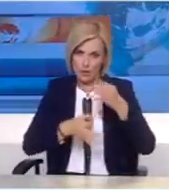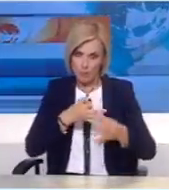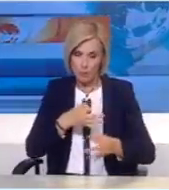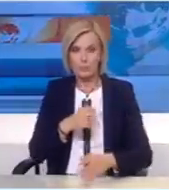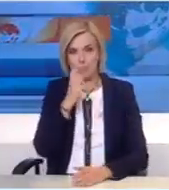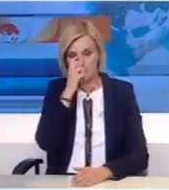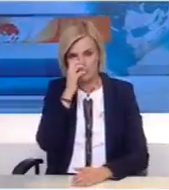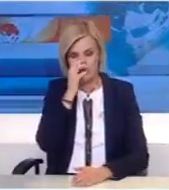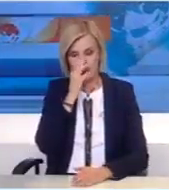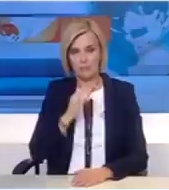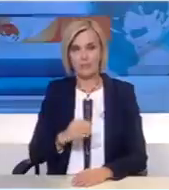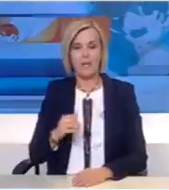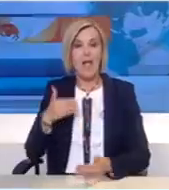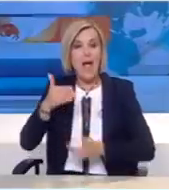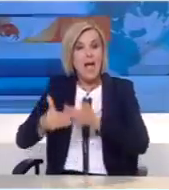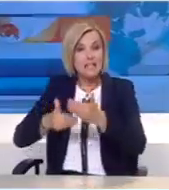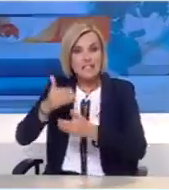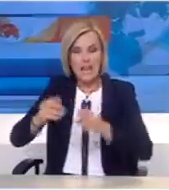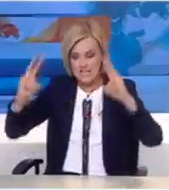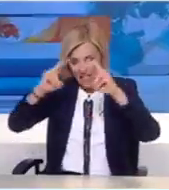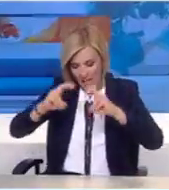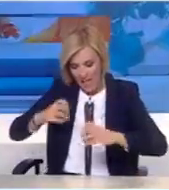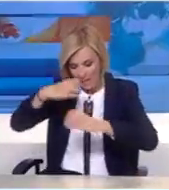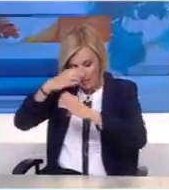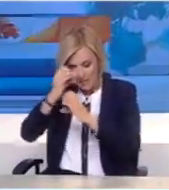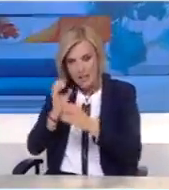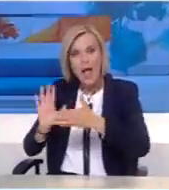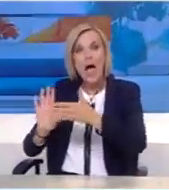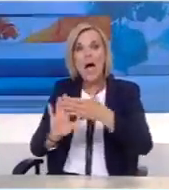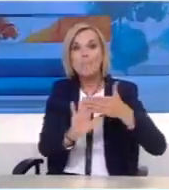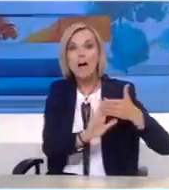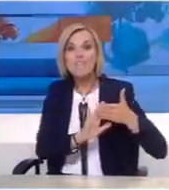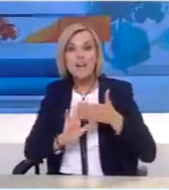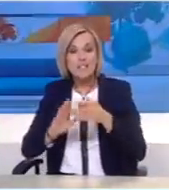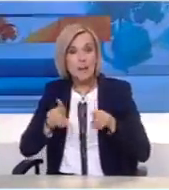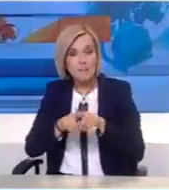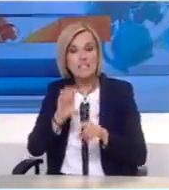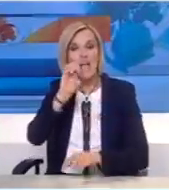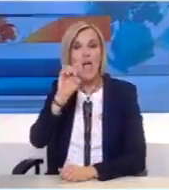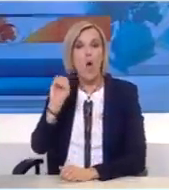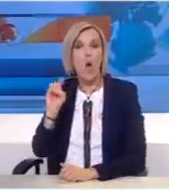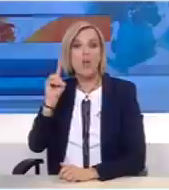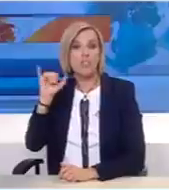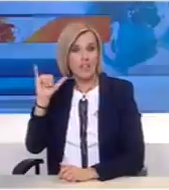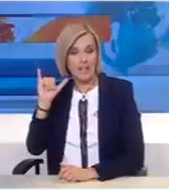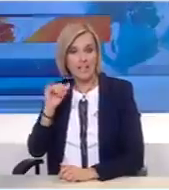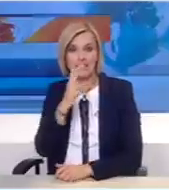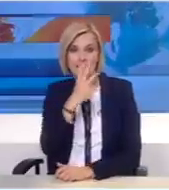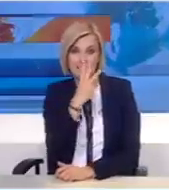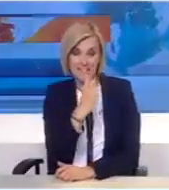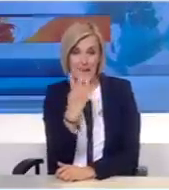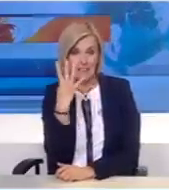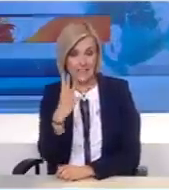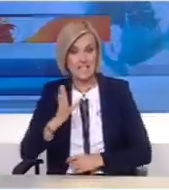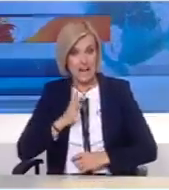από την ανεξελίξη διαδικασία εχνηλάτησης που διενεργείται από τη Γενική Γραμματεία σε συνεργασία με τον ΕΟΔΗ, Σε σύνολο 34